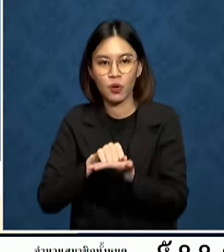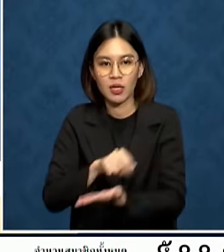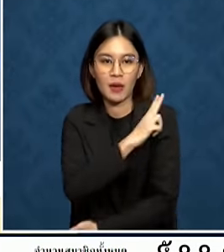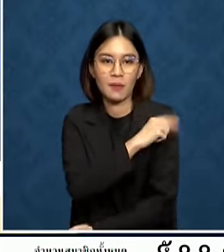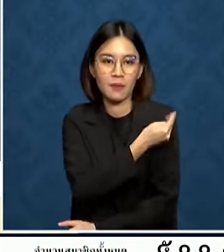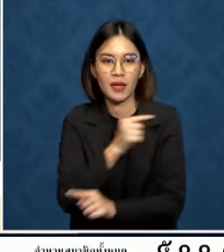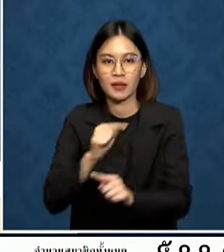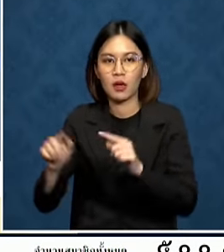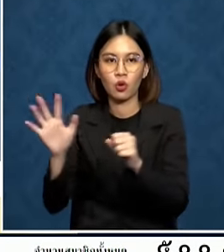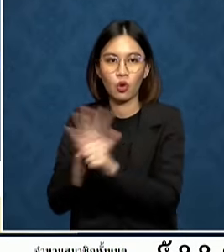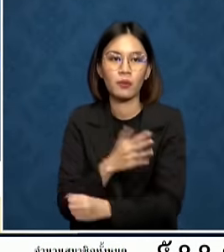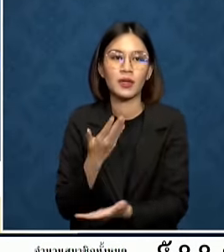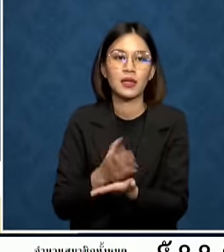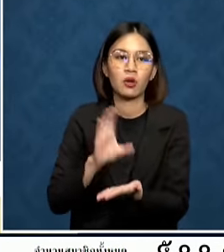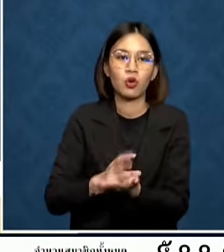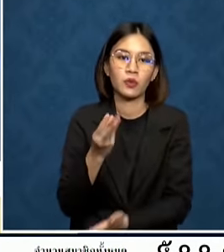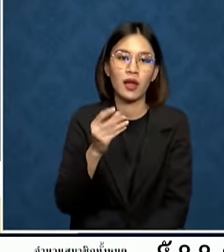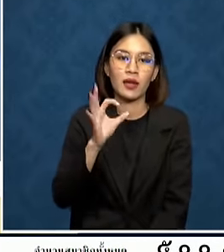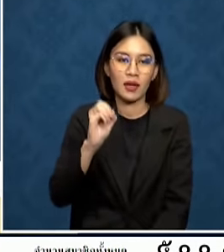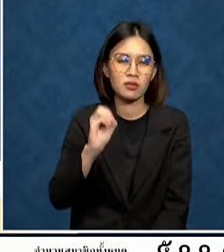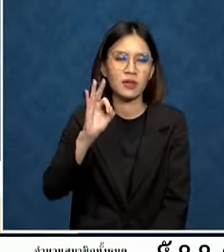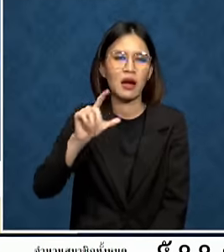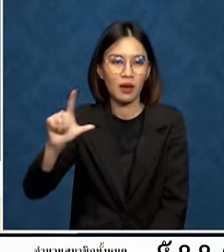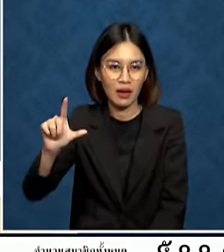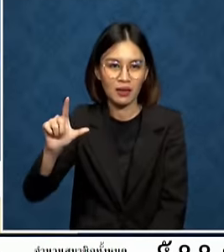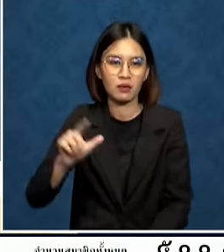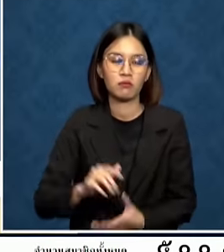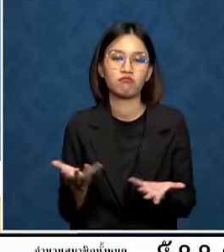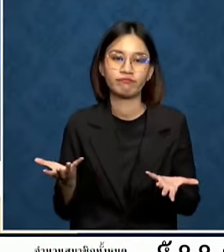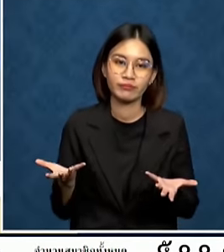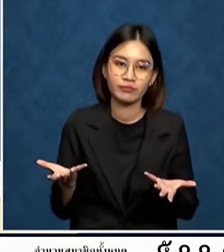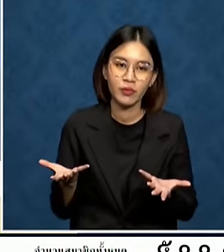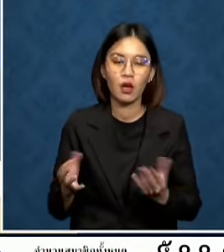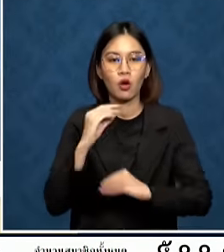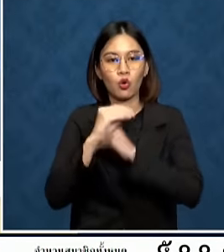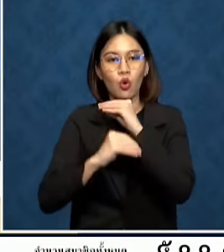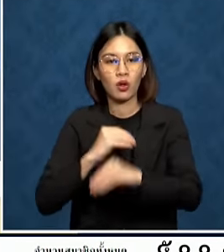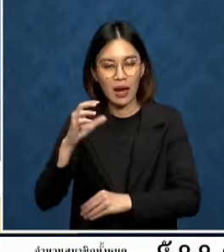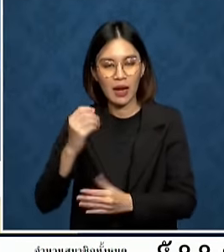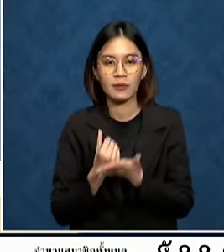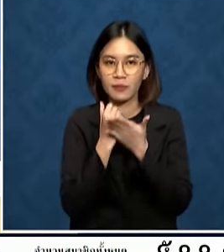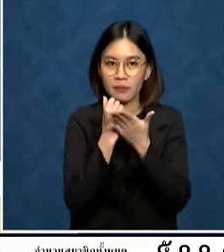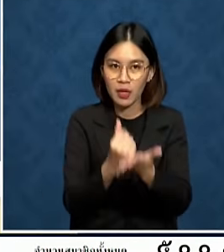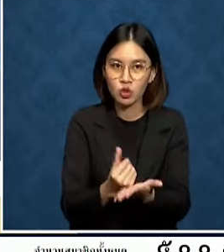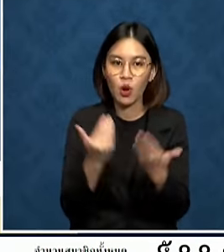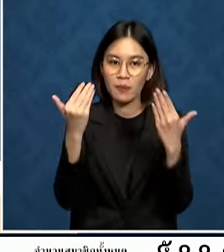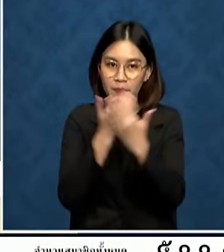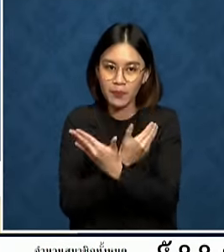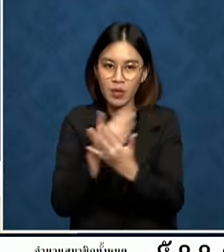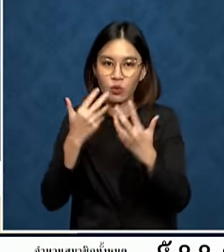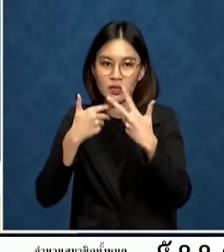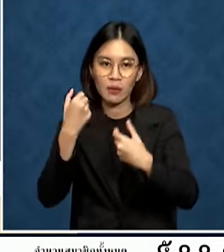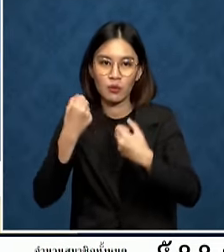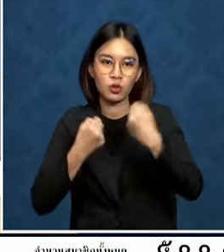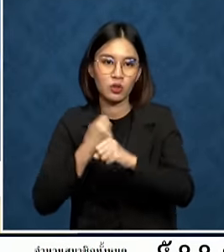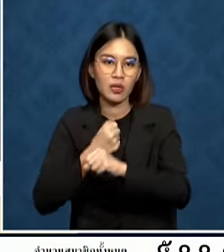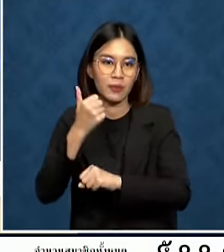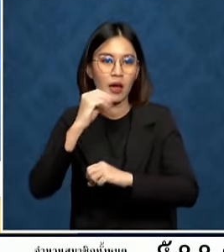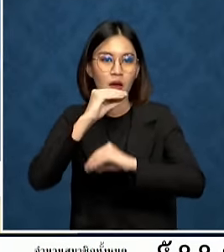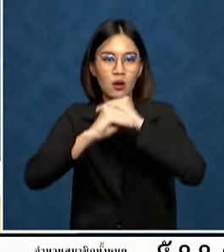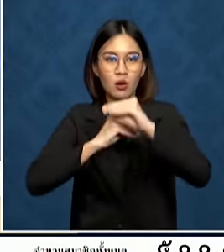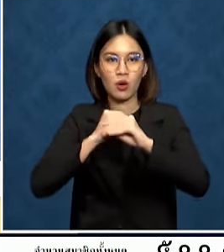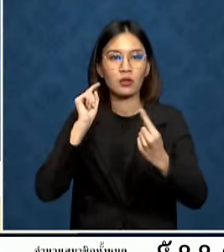วงจรมีงบแค่ 99ล้านและมีโครงการที่พอจะเอามาช่วยทรานฟอร์มอุตสาหกรรมยานยนต์ได้เช่นโครงการ